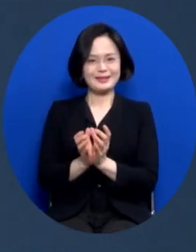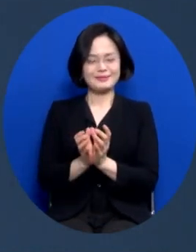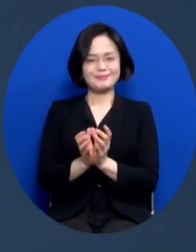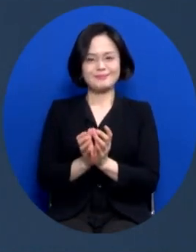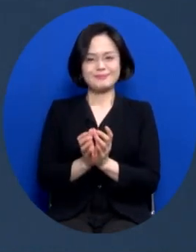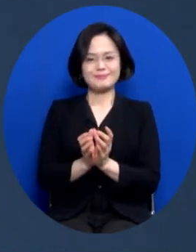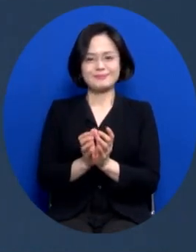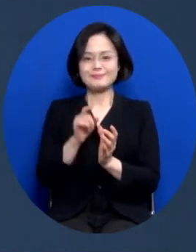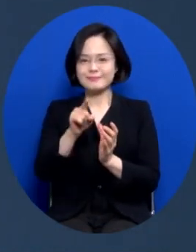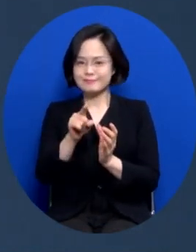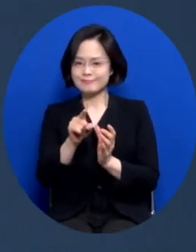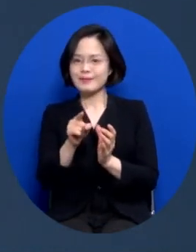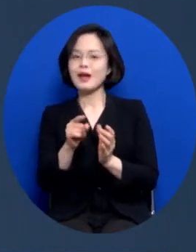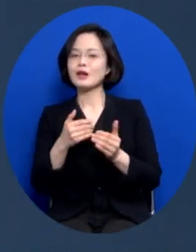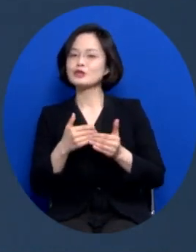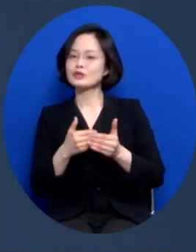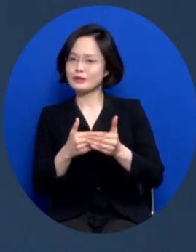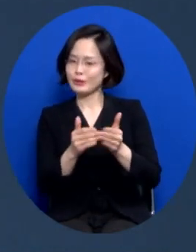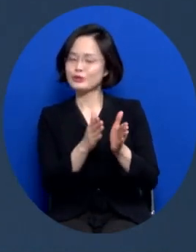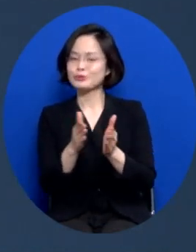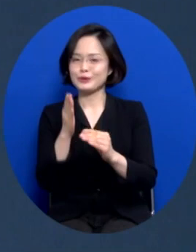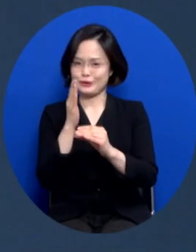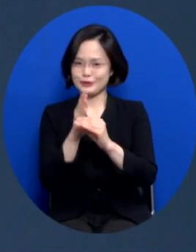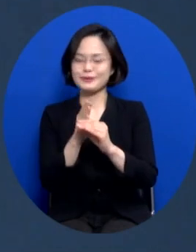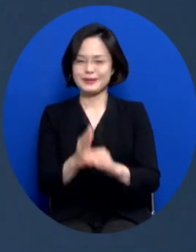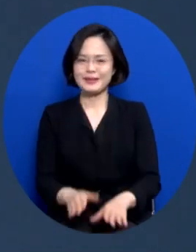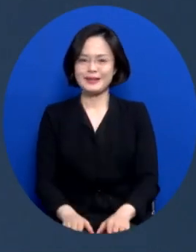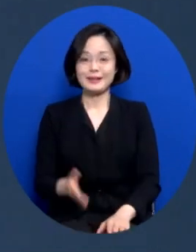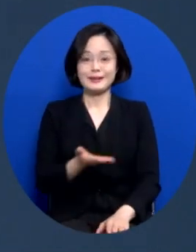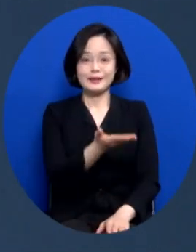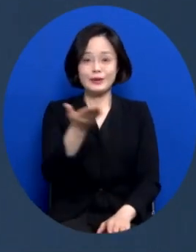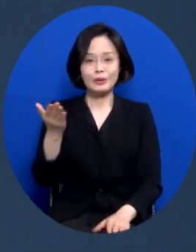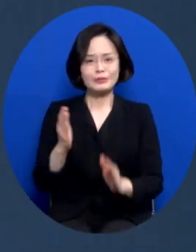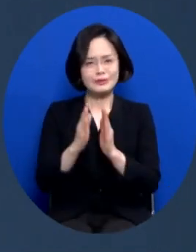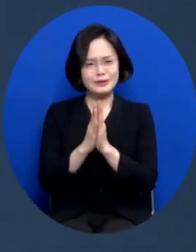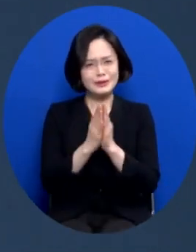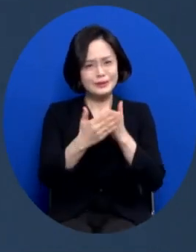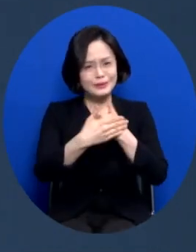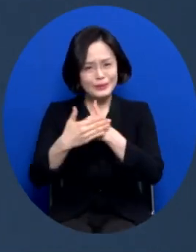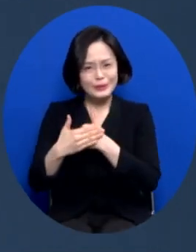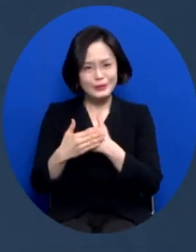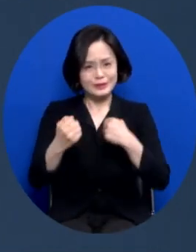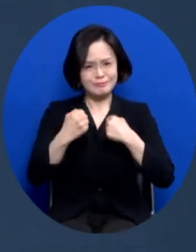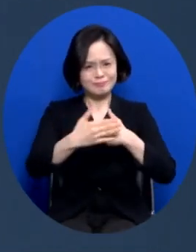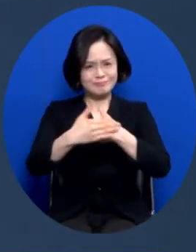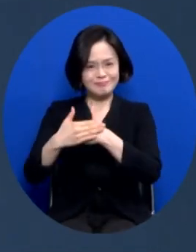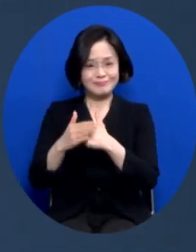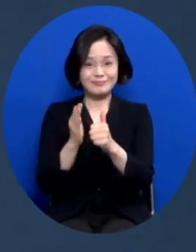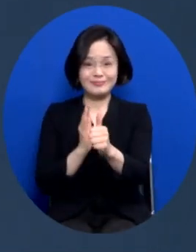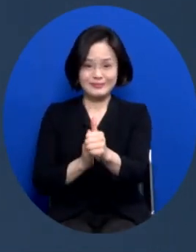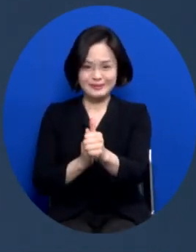경남도민연합이이를 준비를 하고 있습니다 여러분들의 많은 기도와 성원을 부탁드리겠습니다